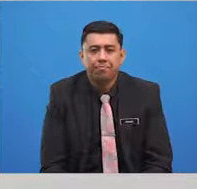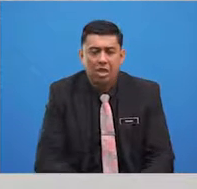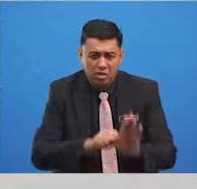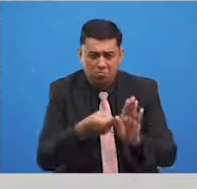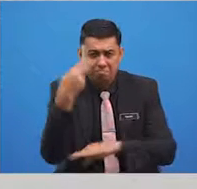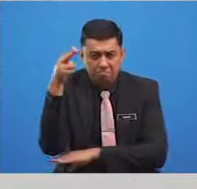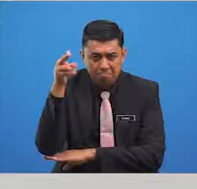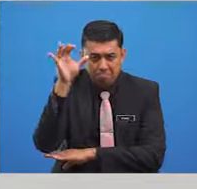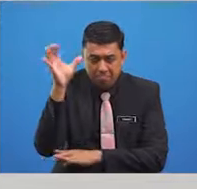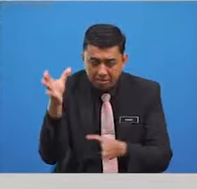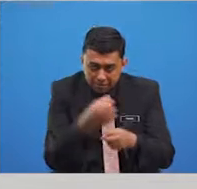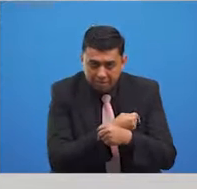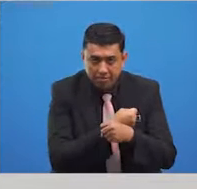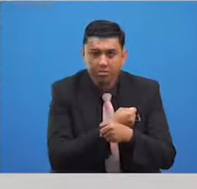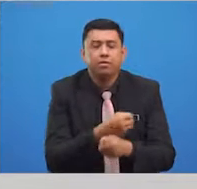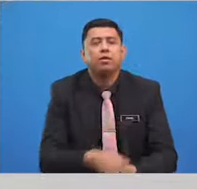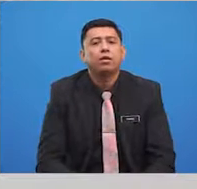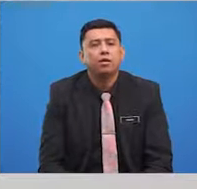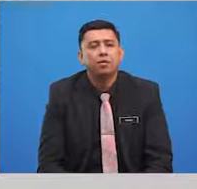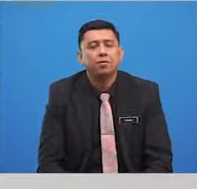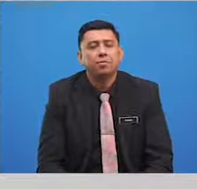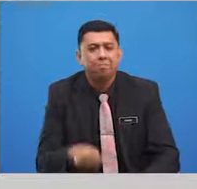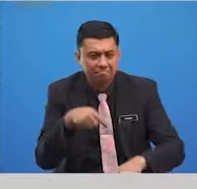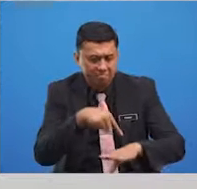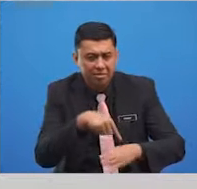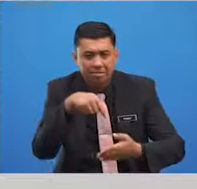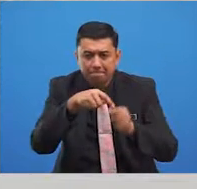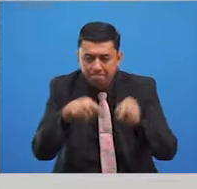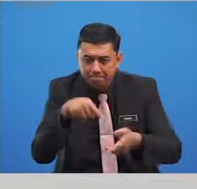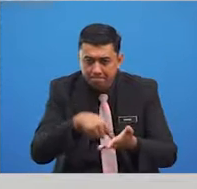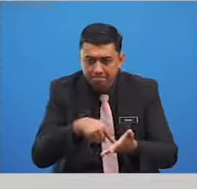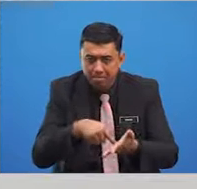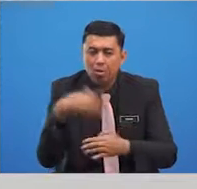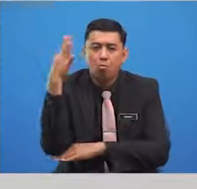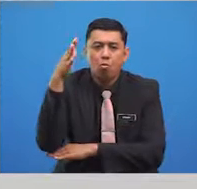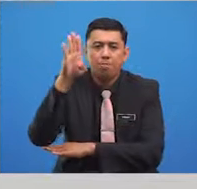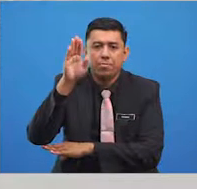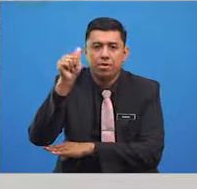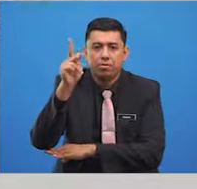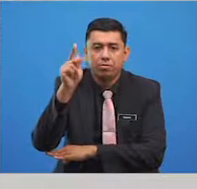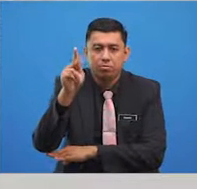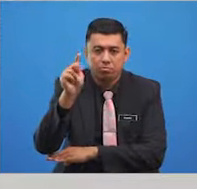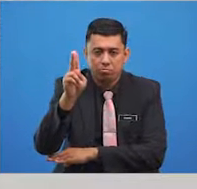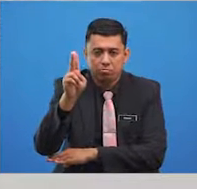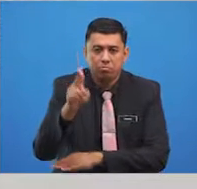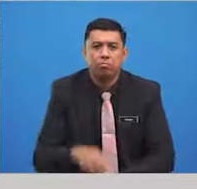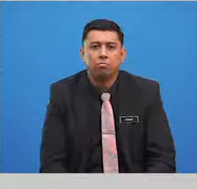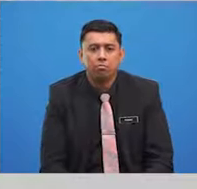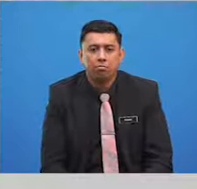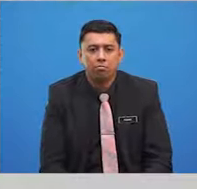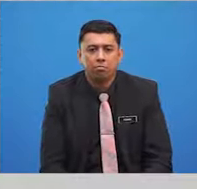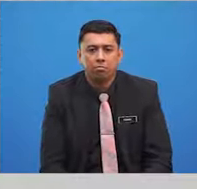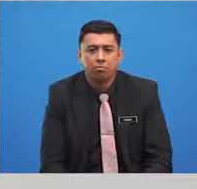Sumber hutan yang terdapat di kawasan hutan paya air masin iaitu pokok bakau, bakau minyak,